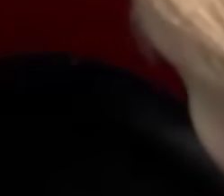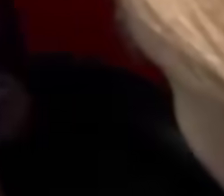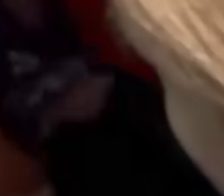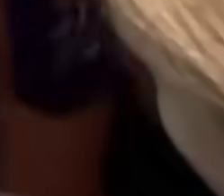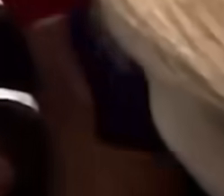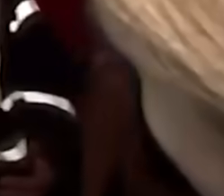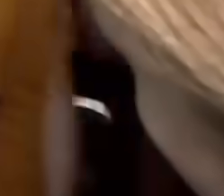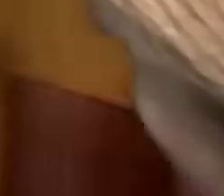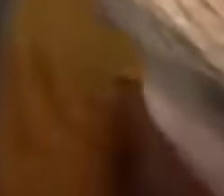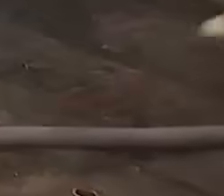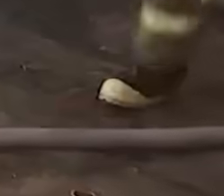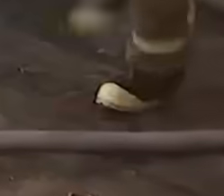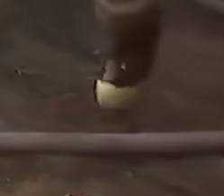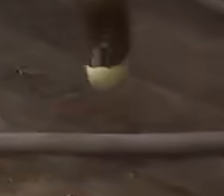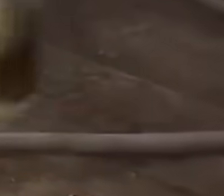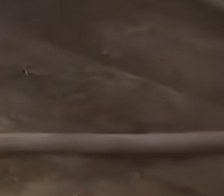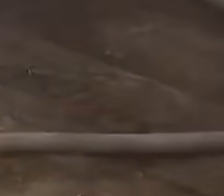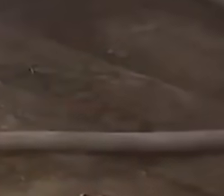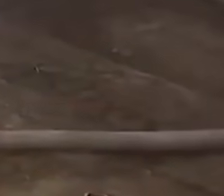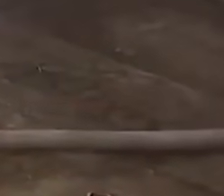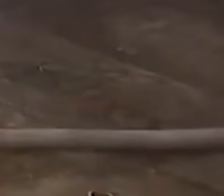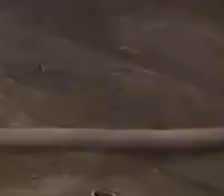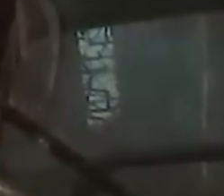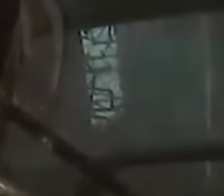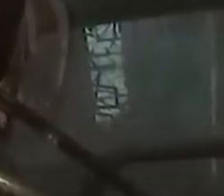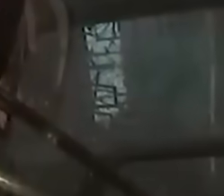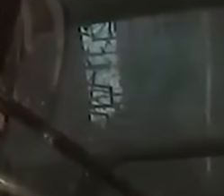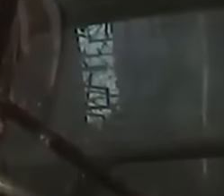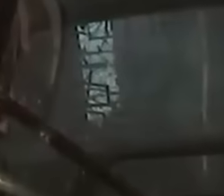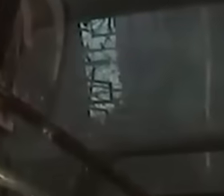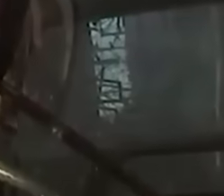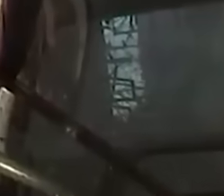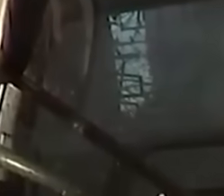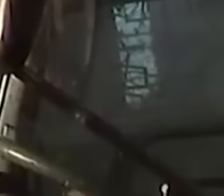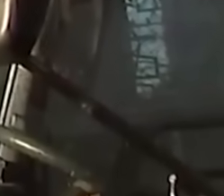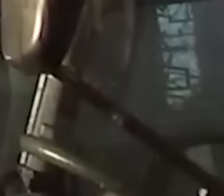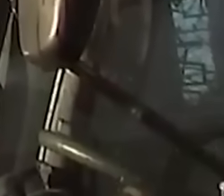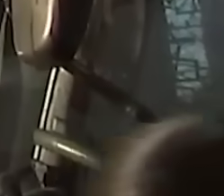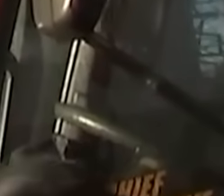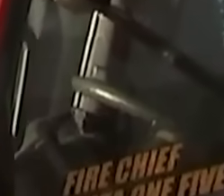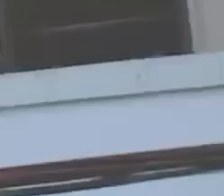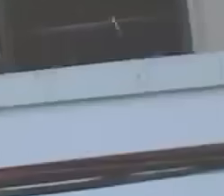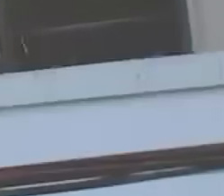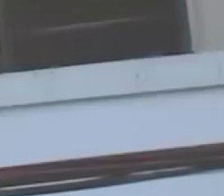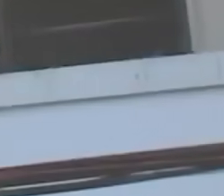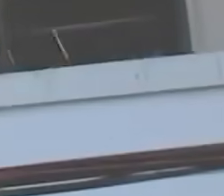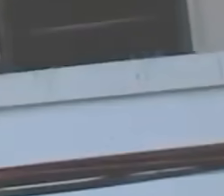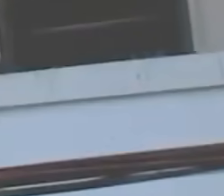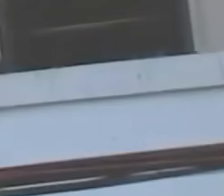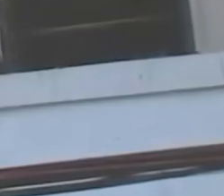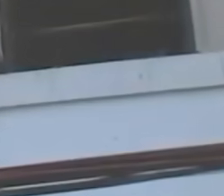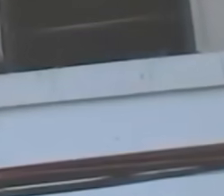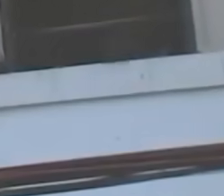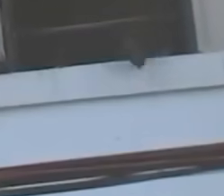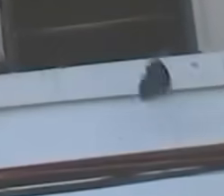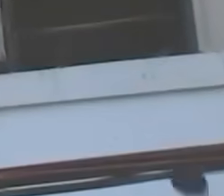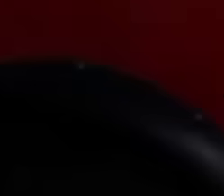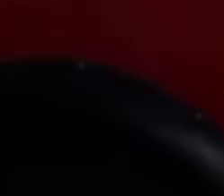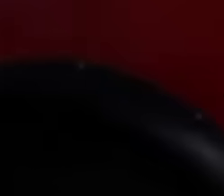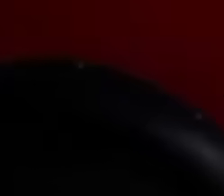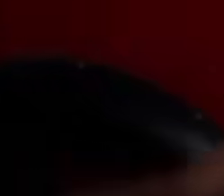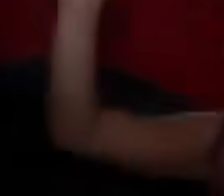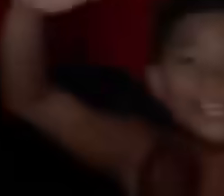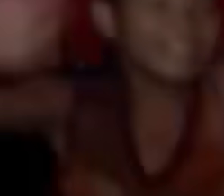po kasi yung road condition po natin ay malaki at saka marami tayong supply na